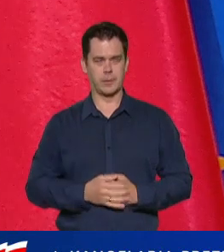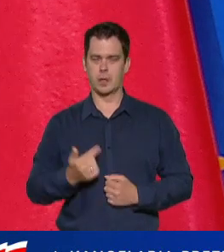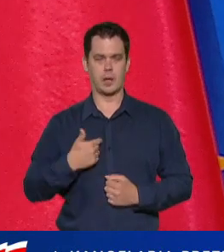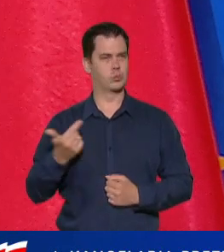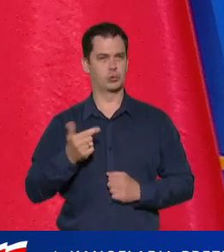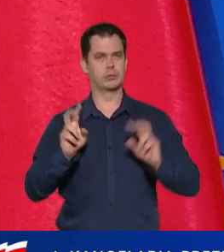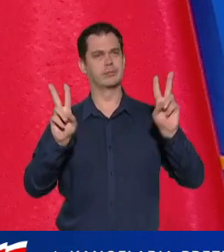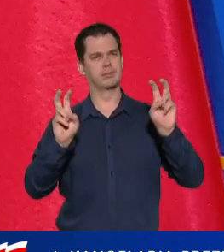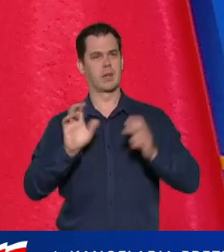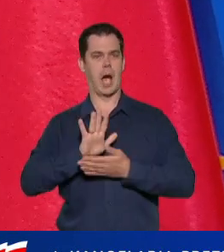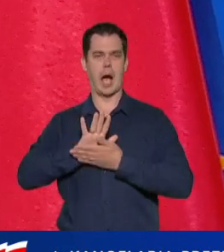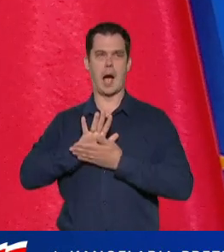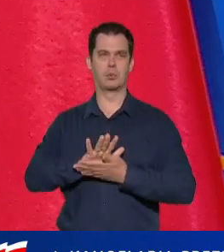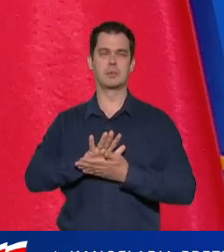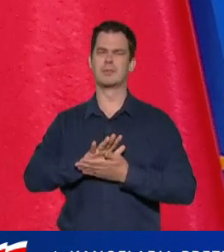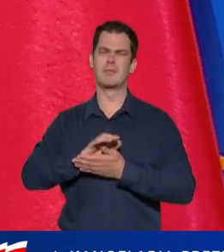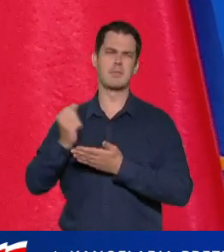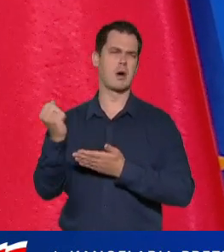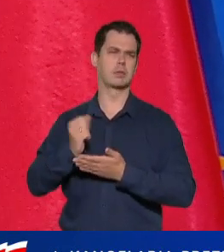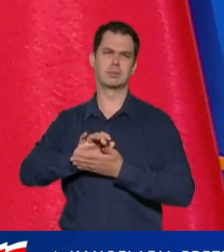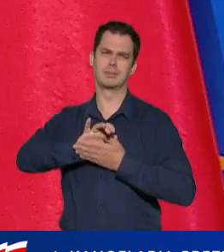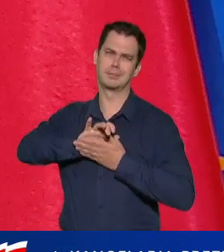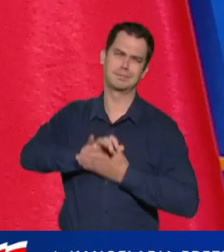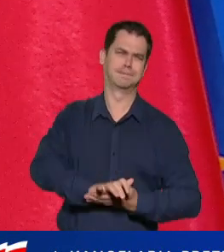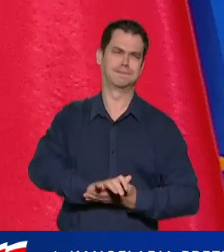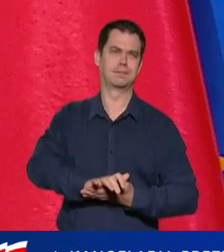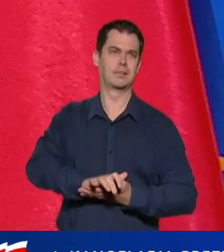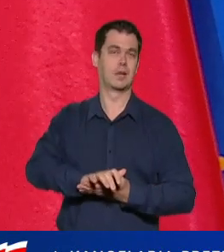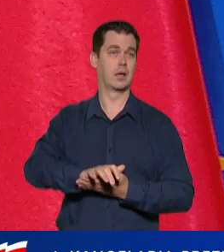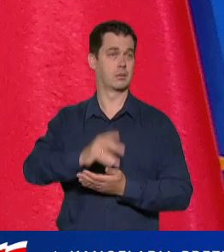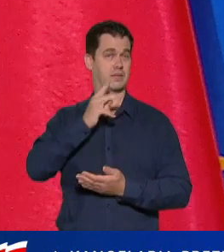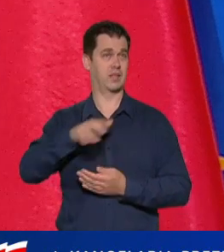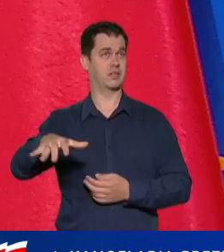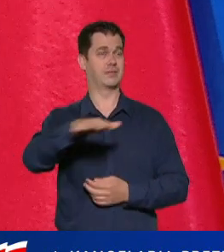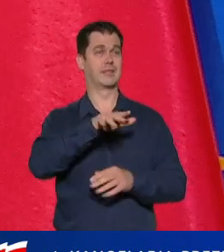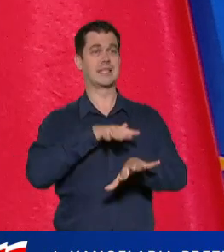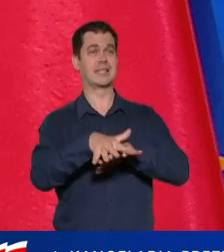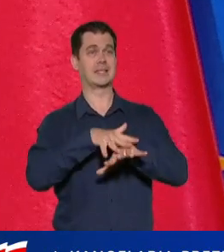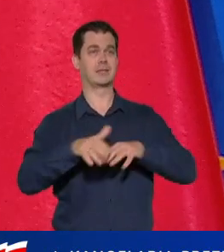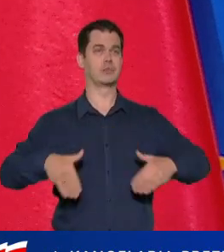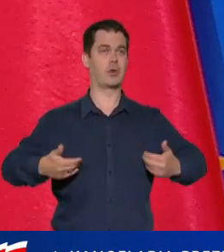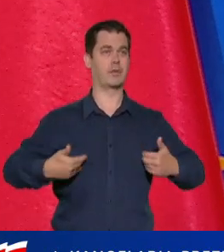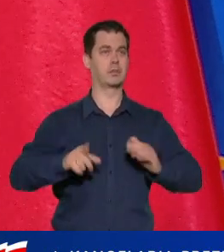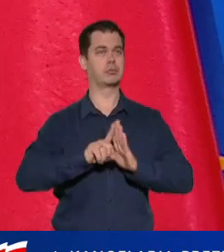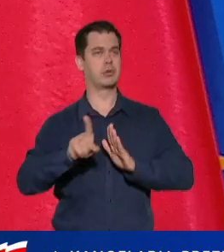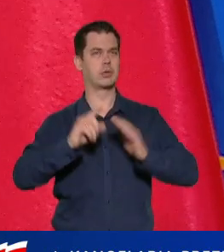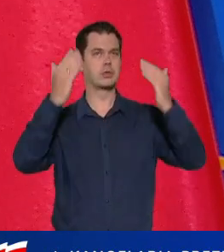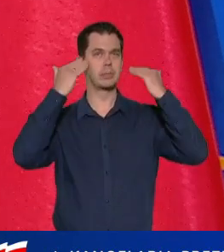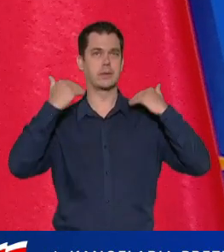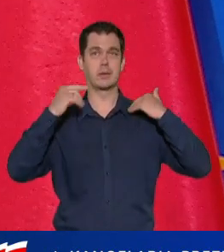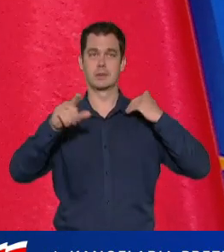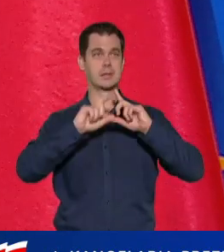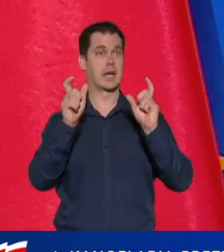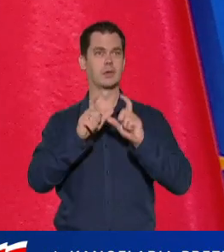nacisnąć ten hamulec bardzo dynamicznie, dlatego że wydolność naszej służby zdrowia, którą oczywiście cały